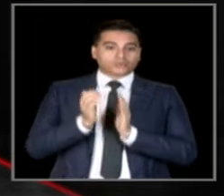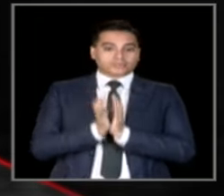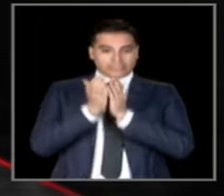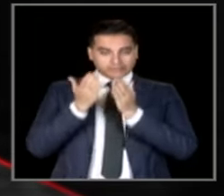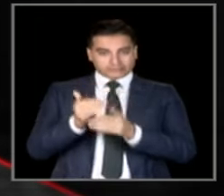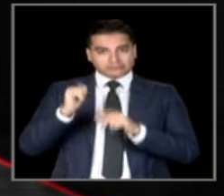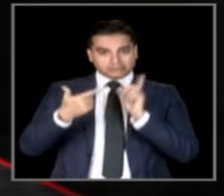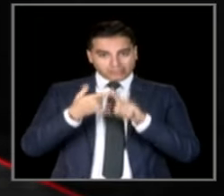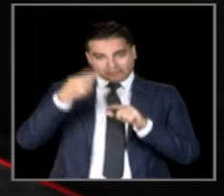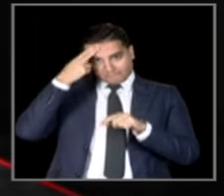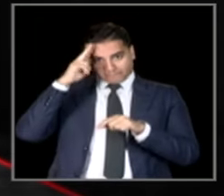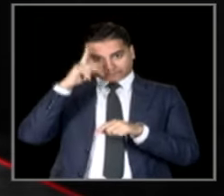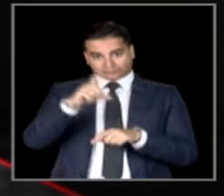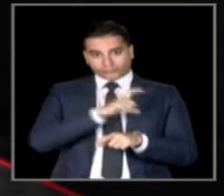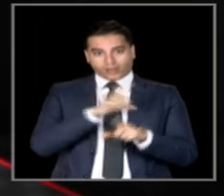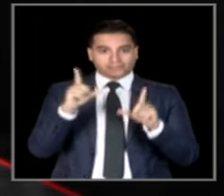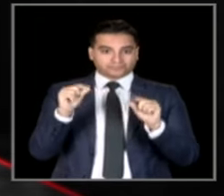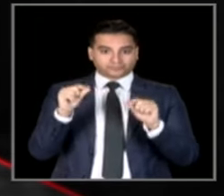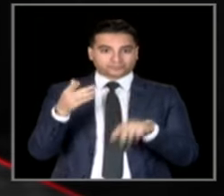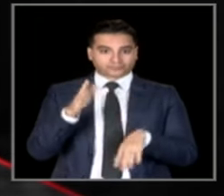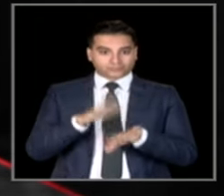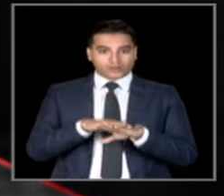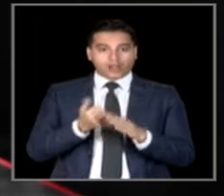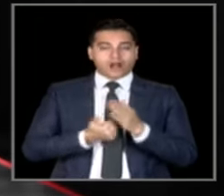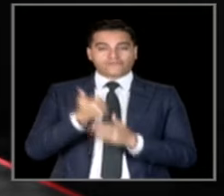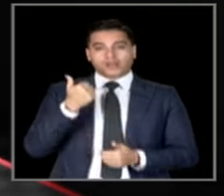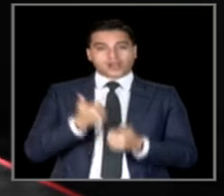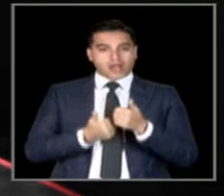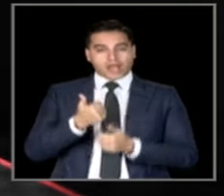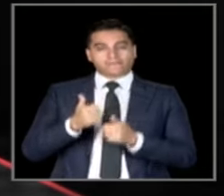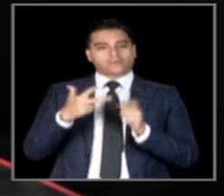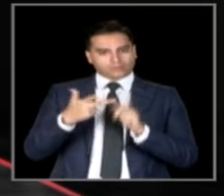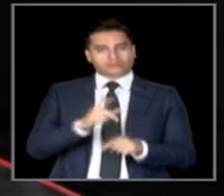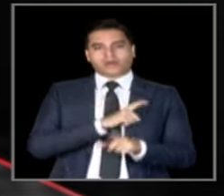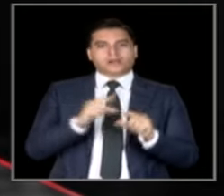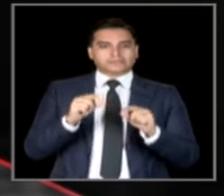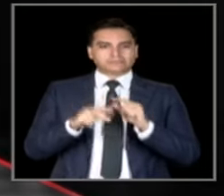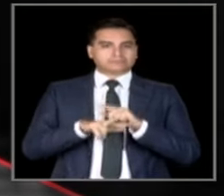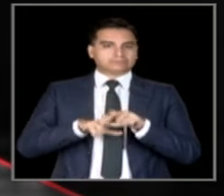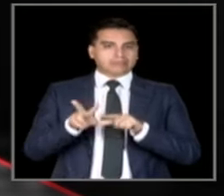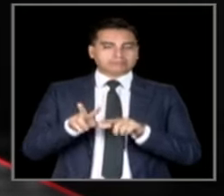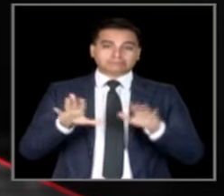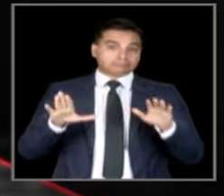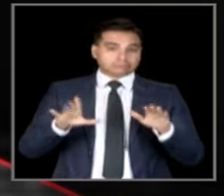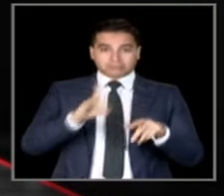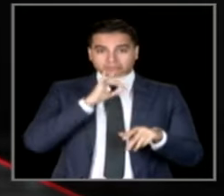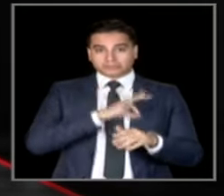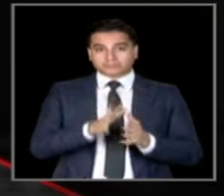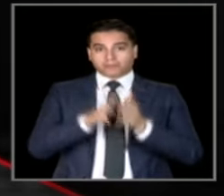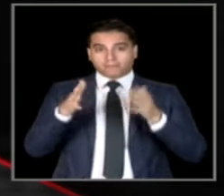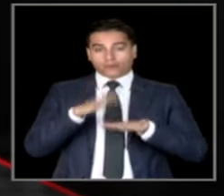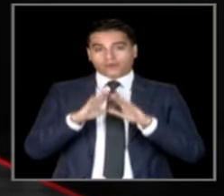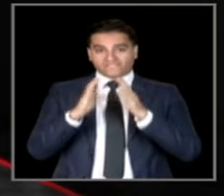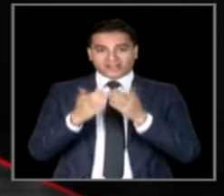بكأس البطولة؟ ومين اللي حيحصل على لقب أفضل لاعب؟ ومين هو الطالب المثالي؟ أما